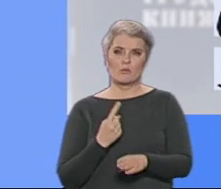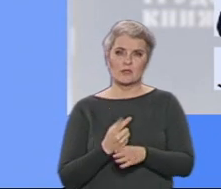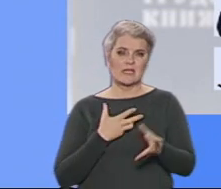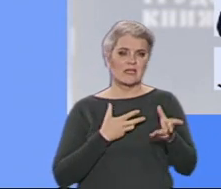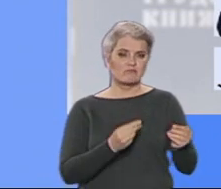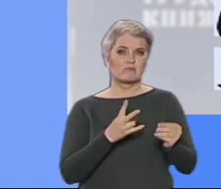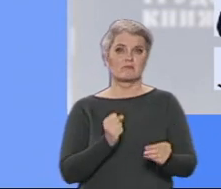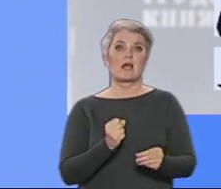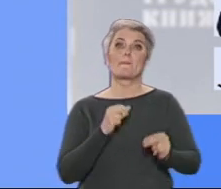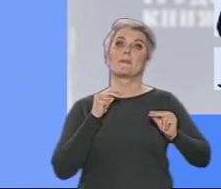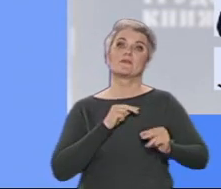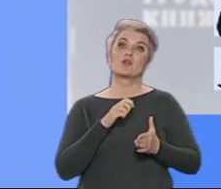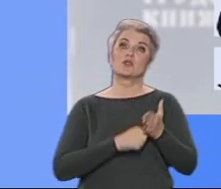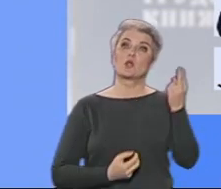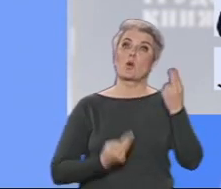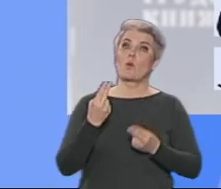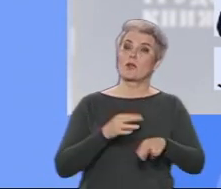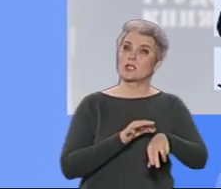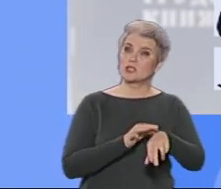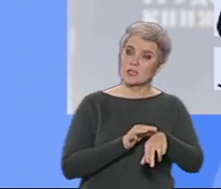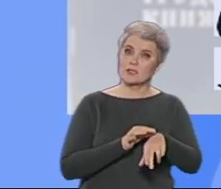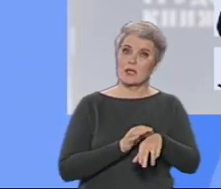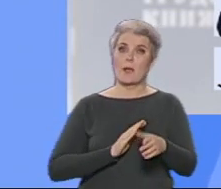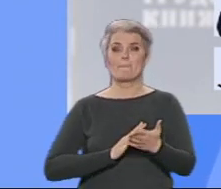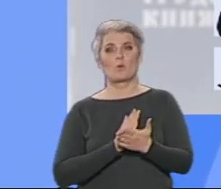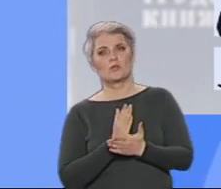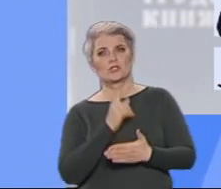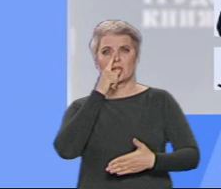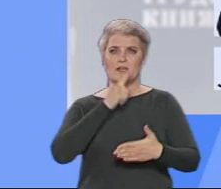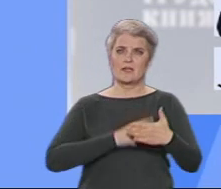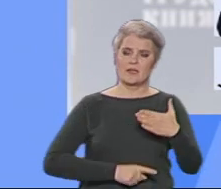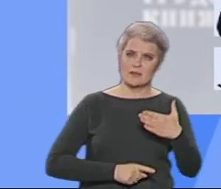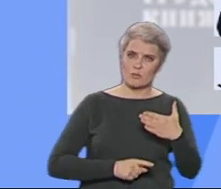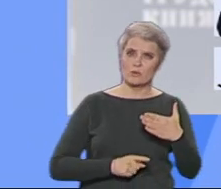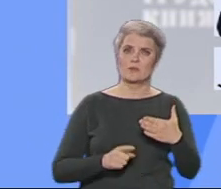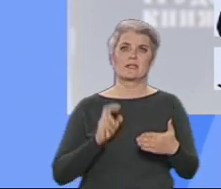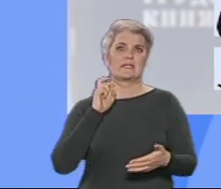колір шкіри, політичні та релігійні переконання, сексуальну орієнтацію тощо.